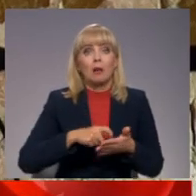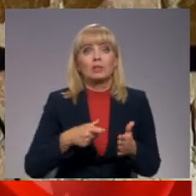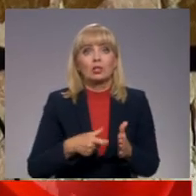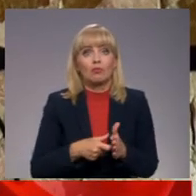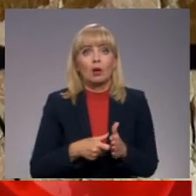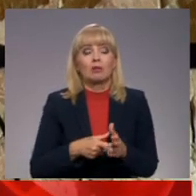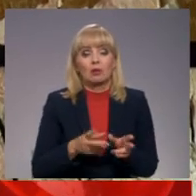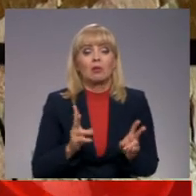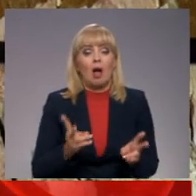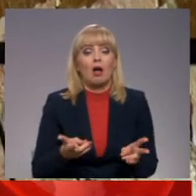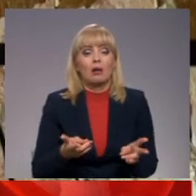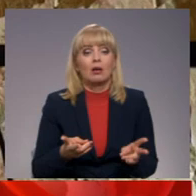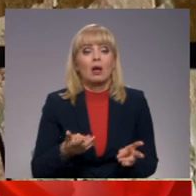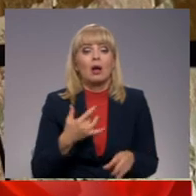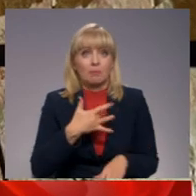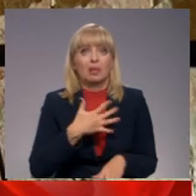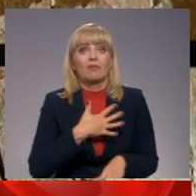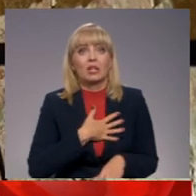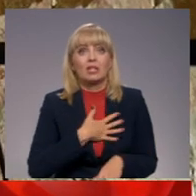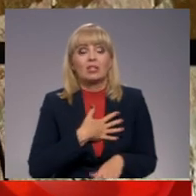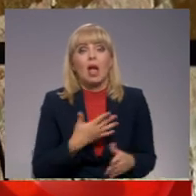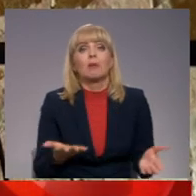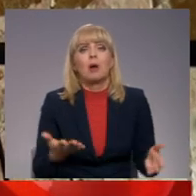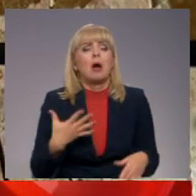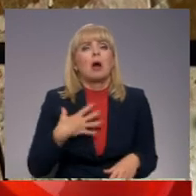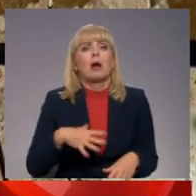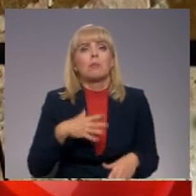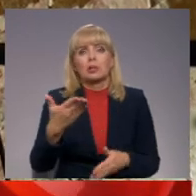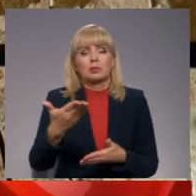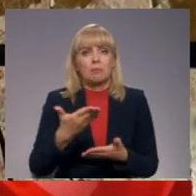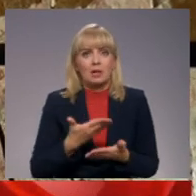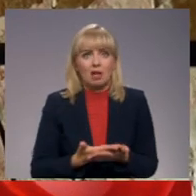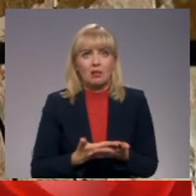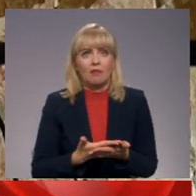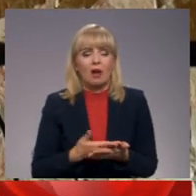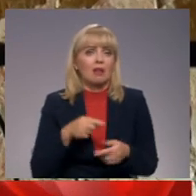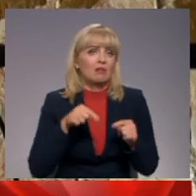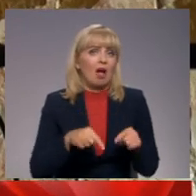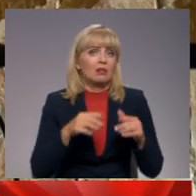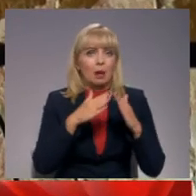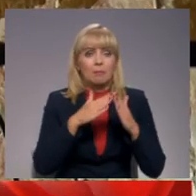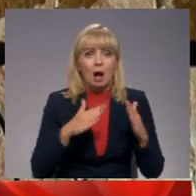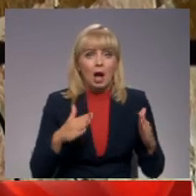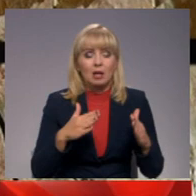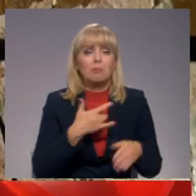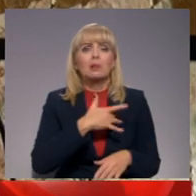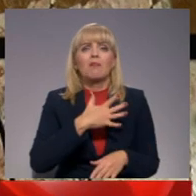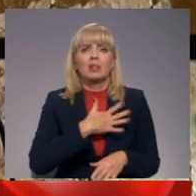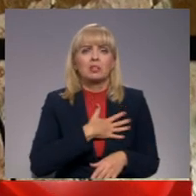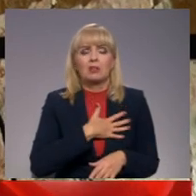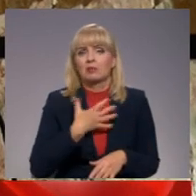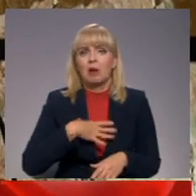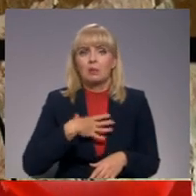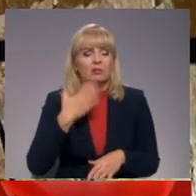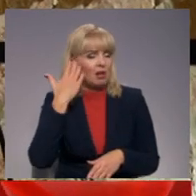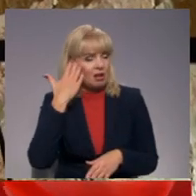kā saucās? Privatizējām, jā. Kāpēc viņi piedāvāja tādā mājā? Privatizēt. To